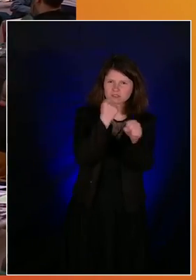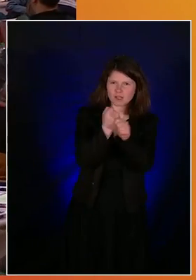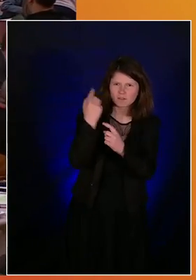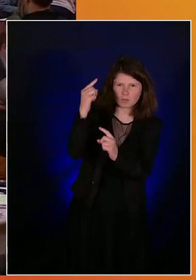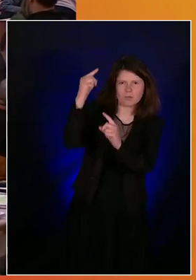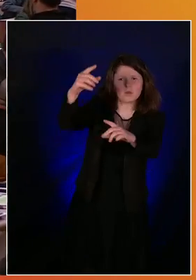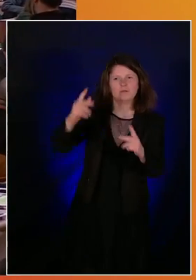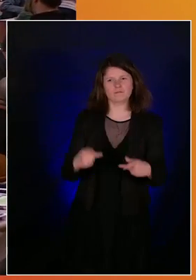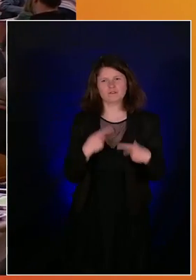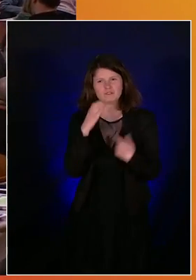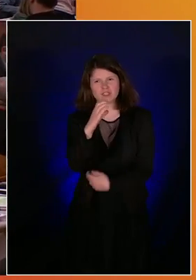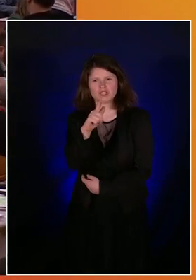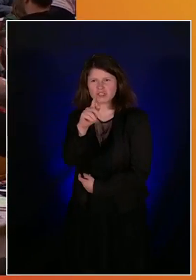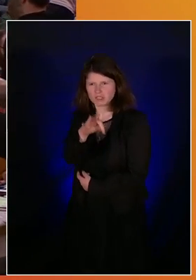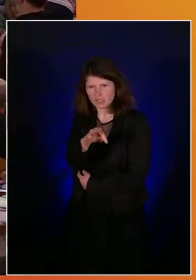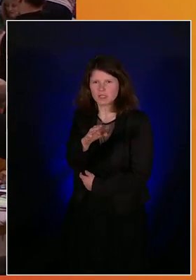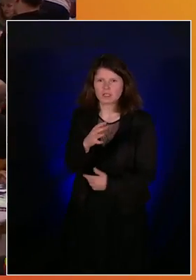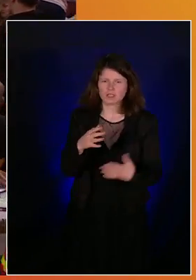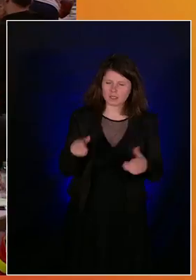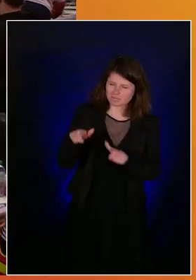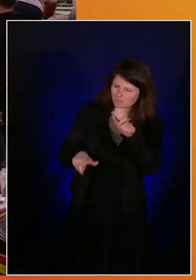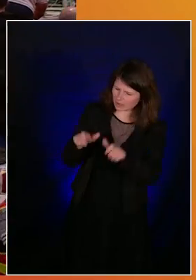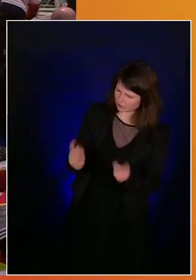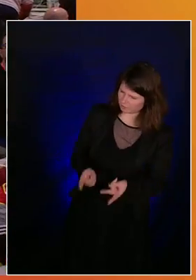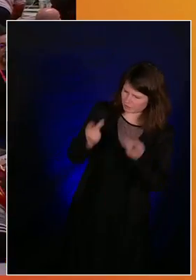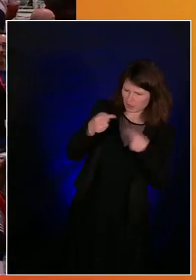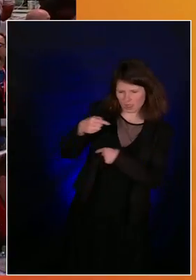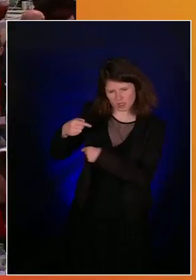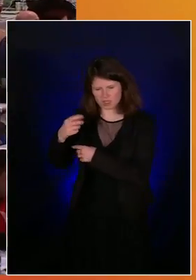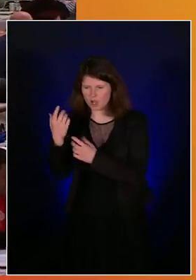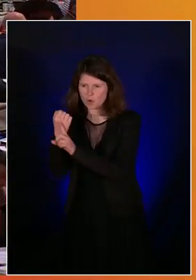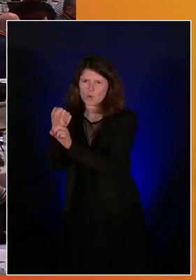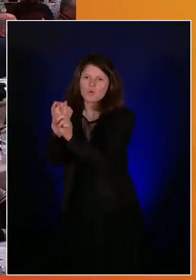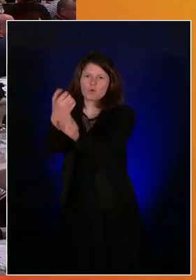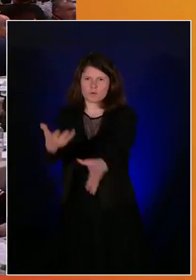vivent notre CGT ceux qui vivent sont ceux qui luttent les